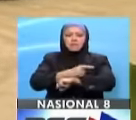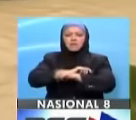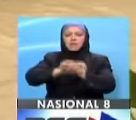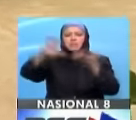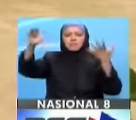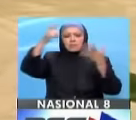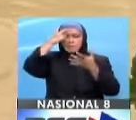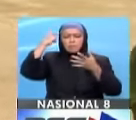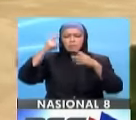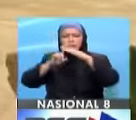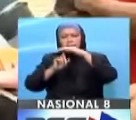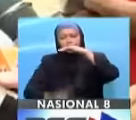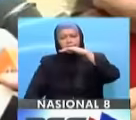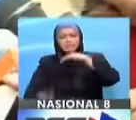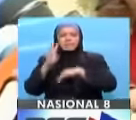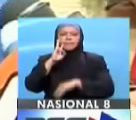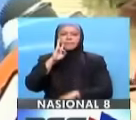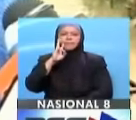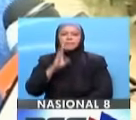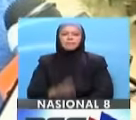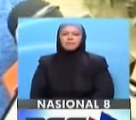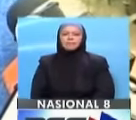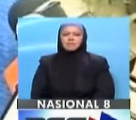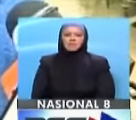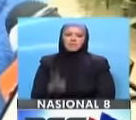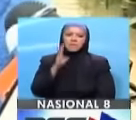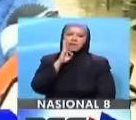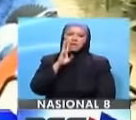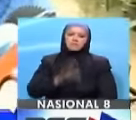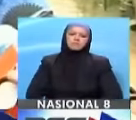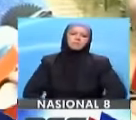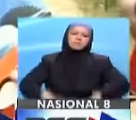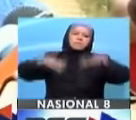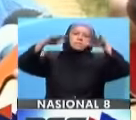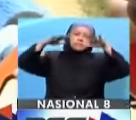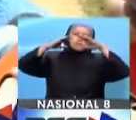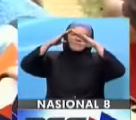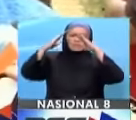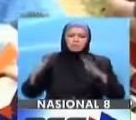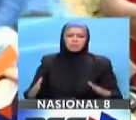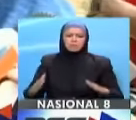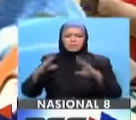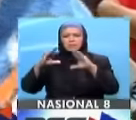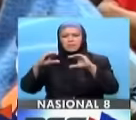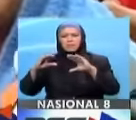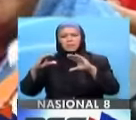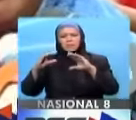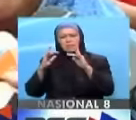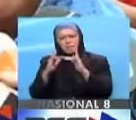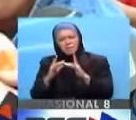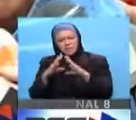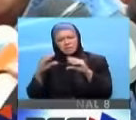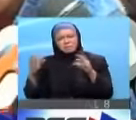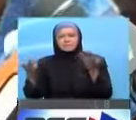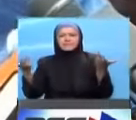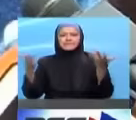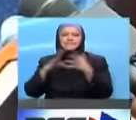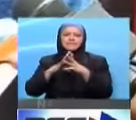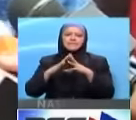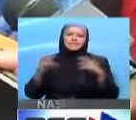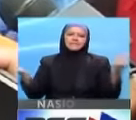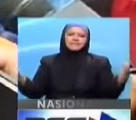air. Air penuh dah lama, barang habis semua basah, tilam antai semua habis basah. Tak sempat